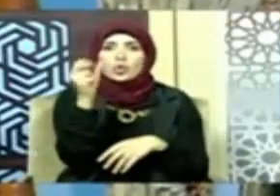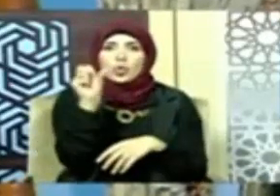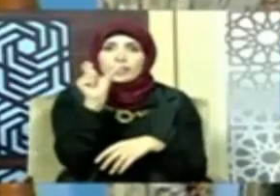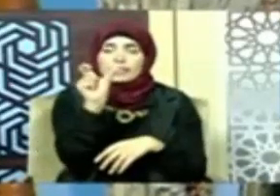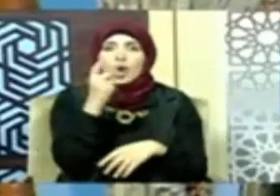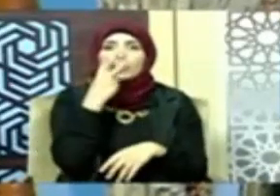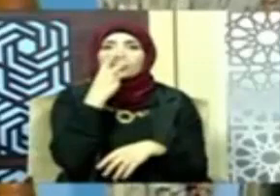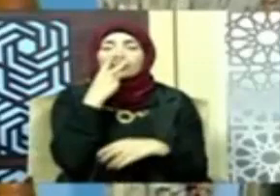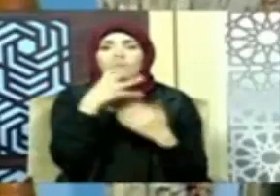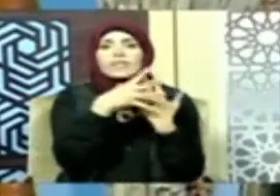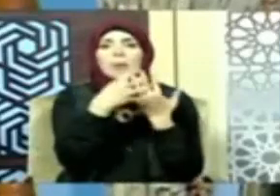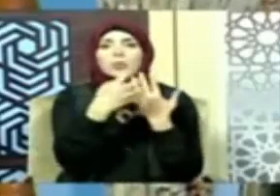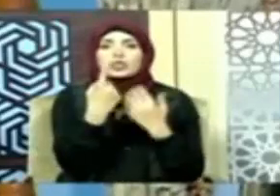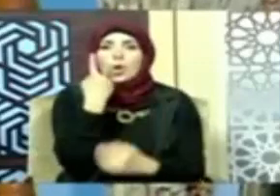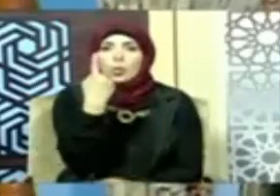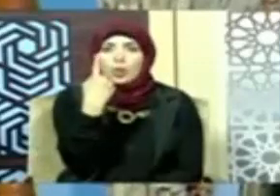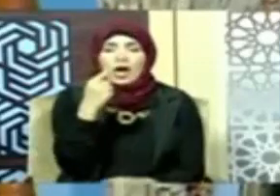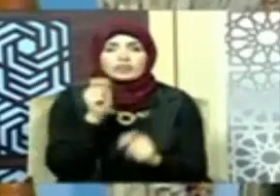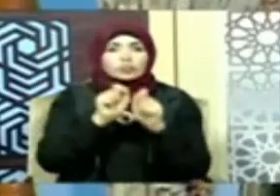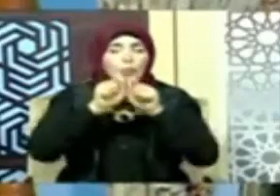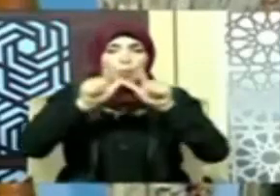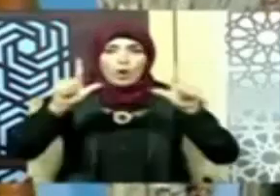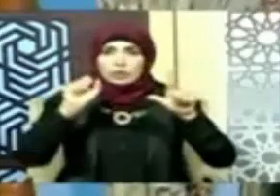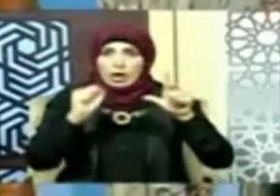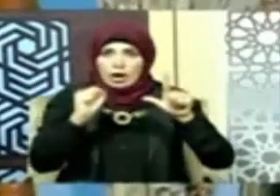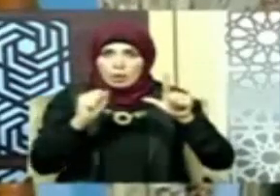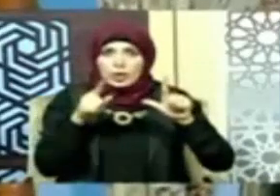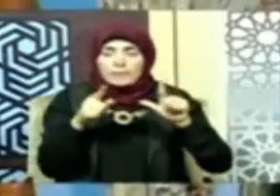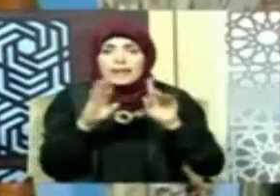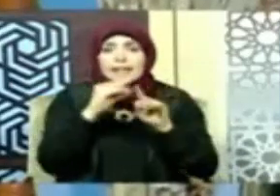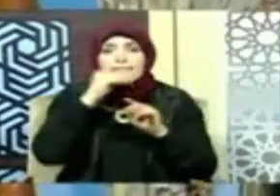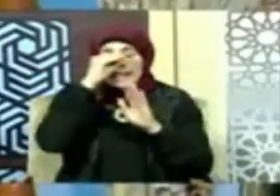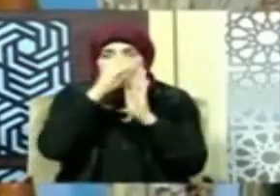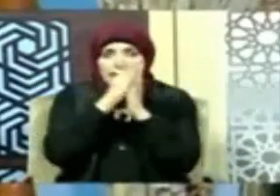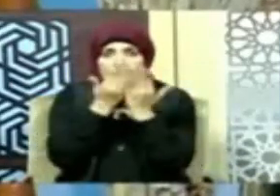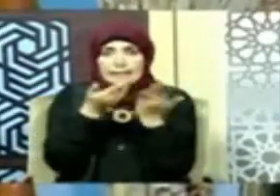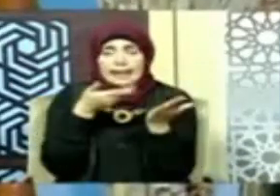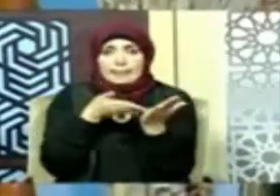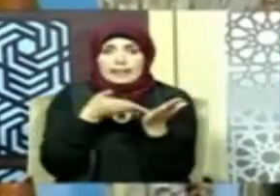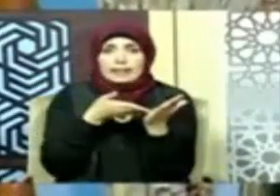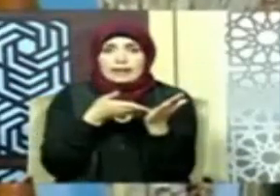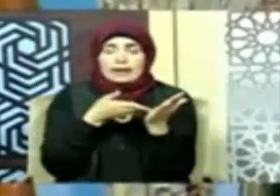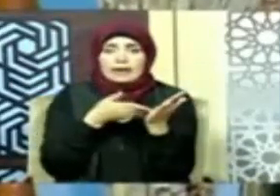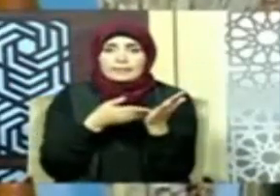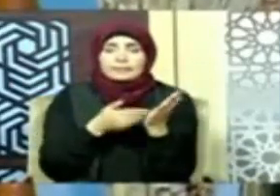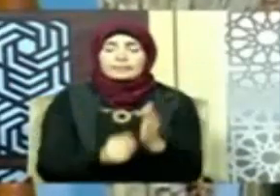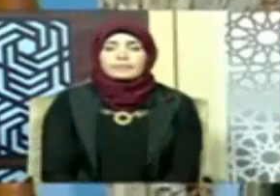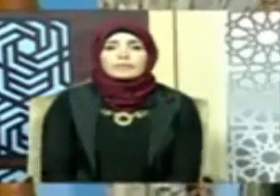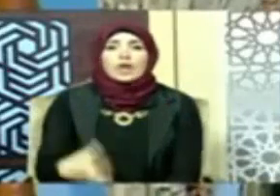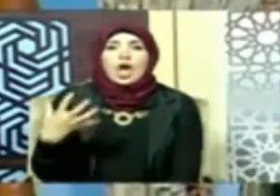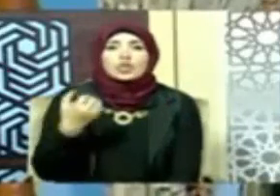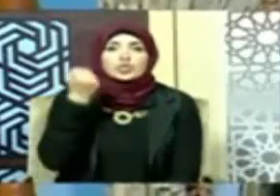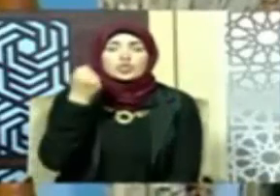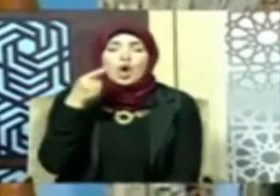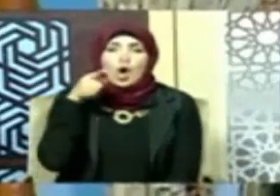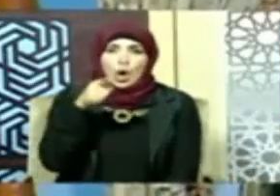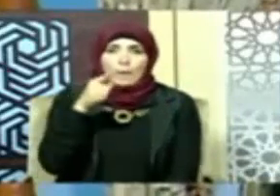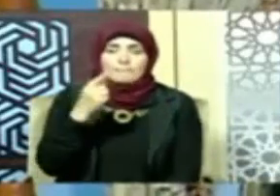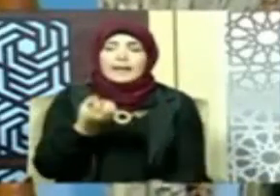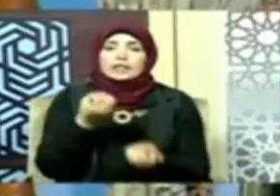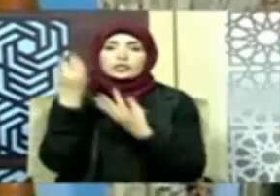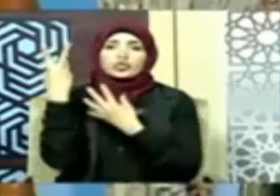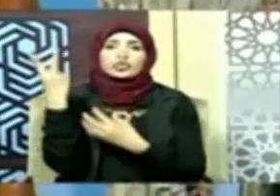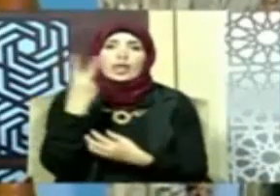أنموذجا واحدا شديد الوضوح من كتاب الله عز وجل، صاحب الجنتين